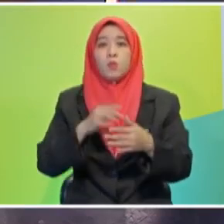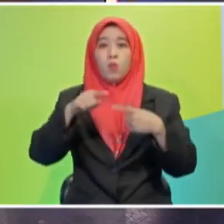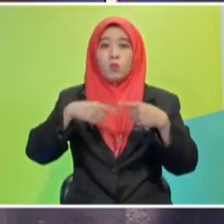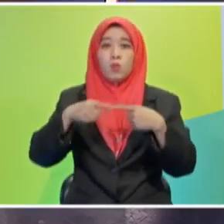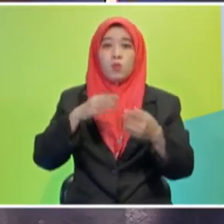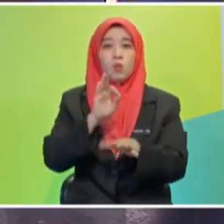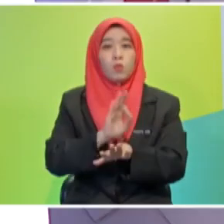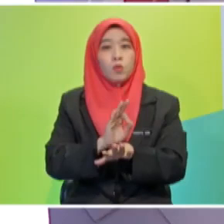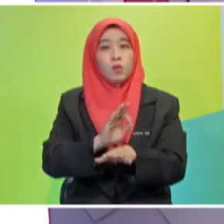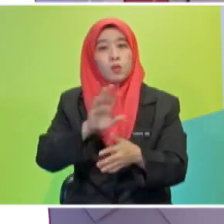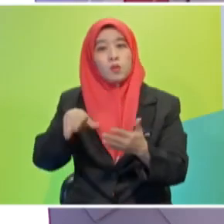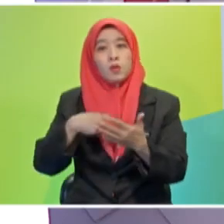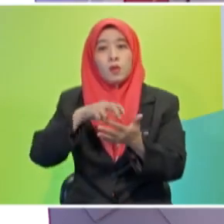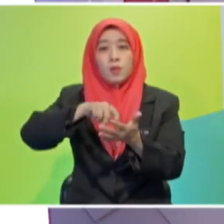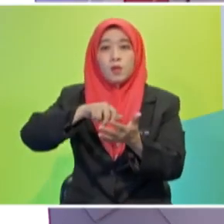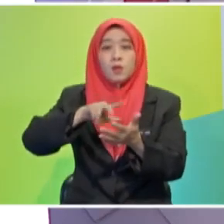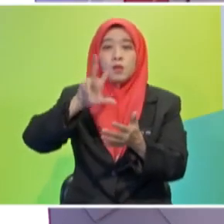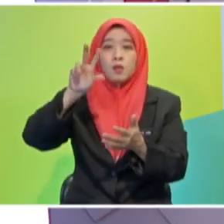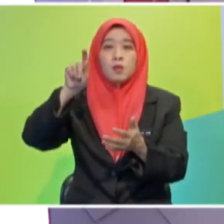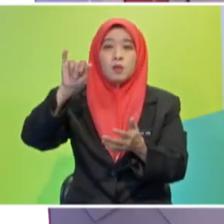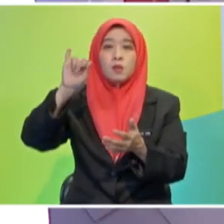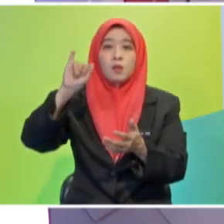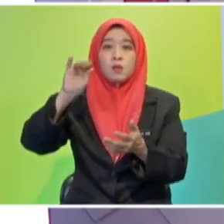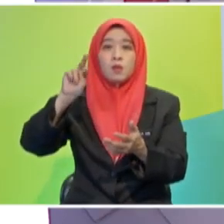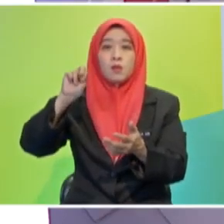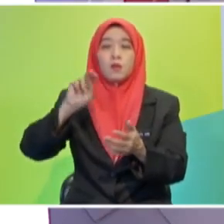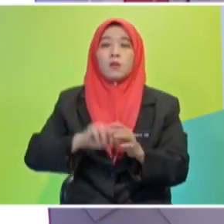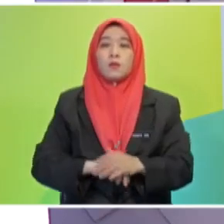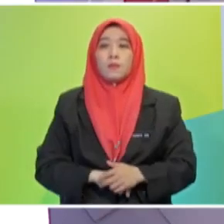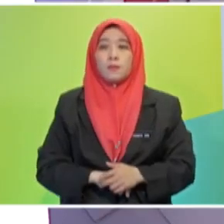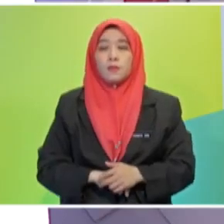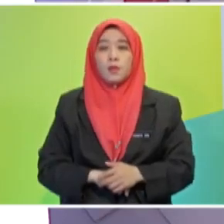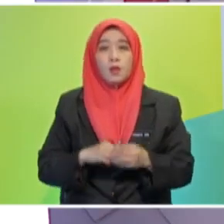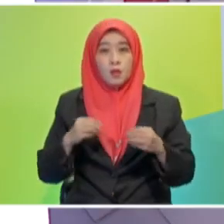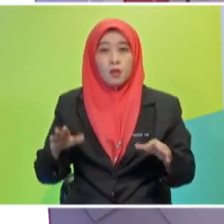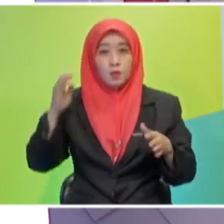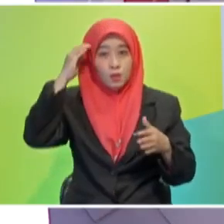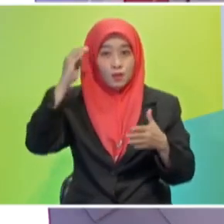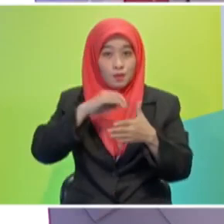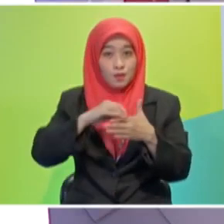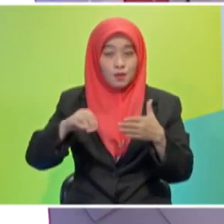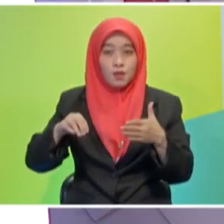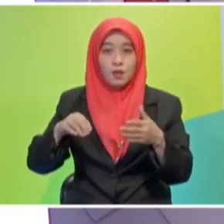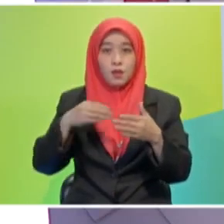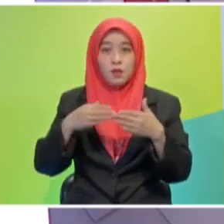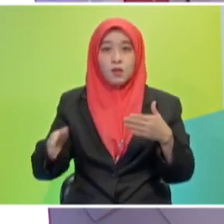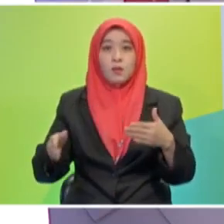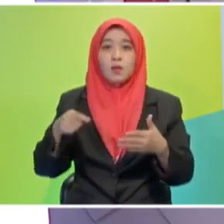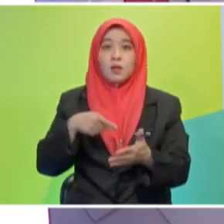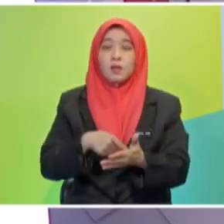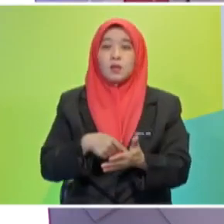Okey, seterusnya. Ini dah mahir? Dah mahir, cikgu. Sebab apa cikgu cakap dah mahir? Sebab selepas ini sama juga macam